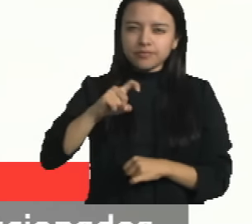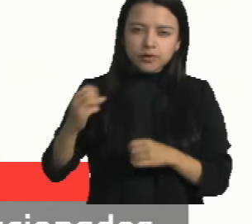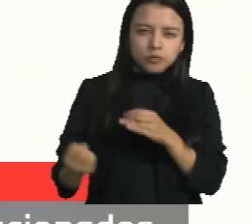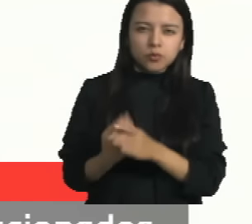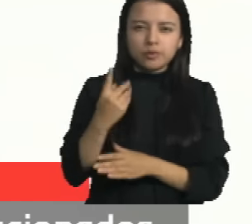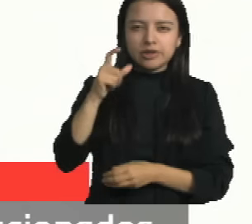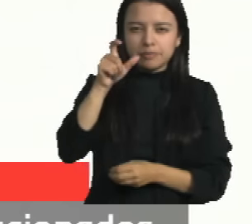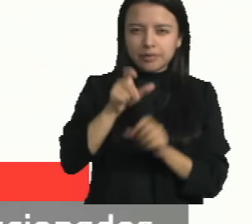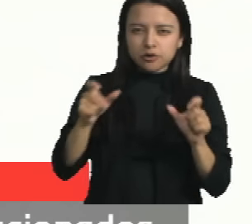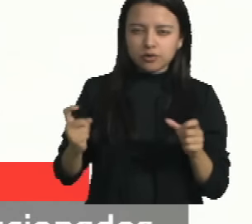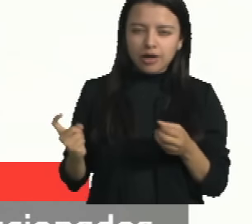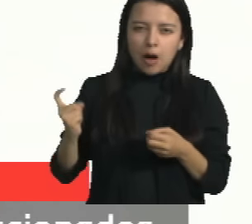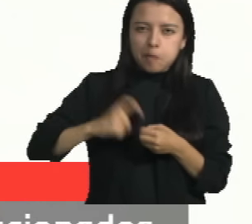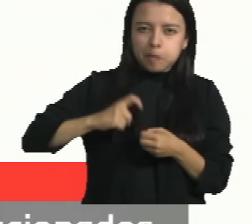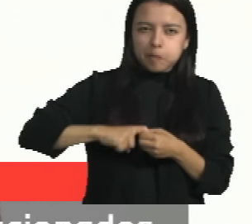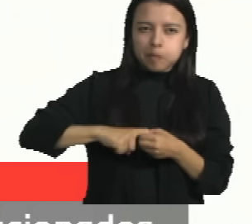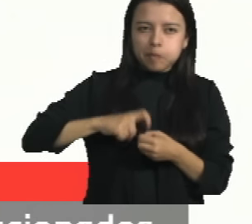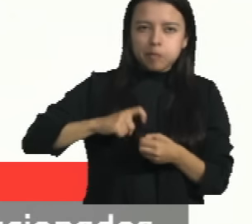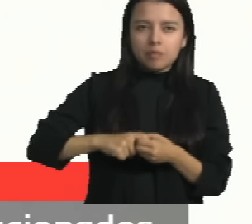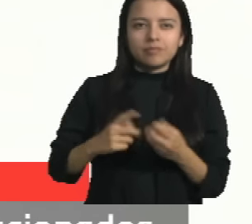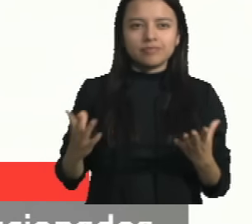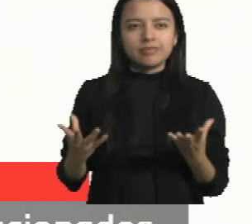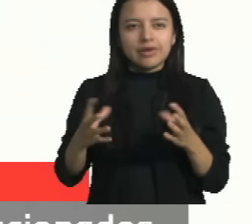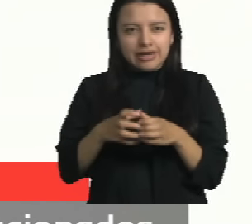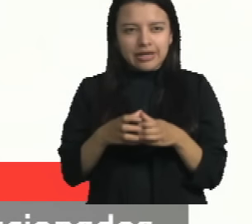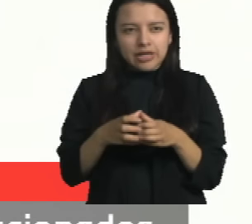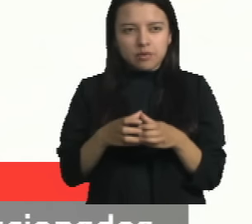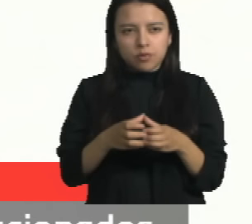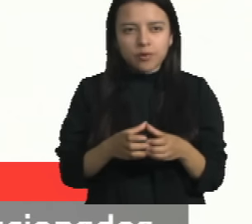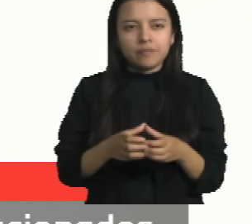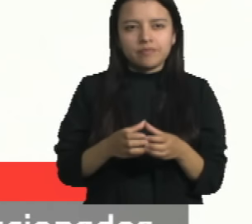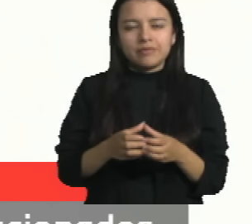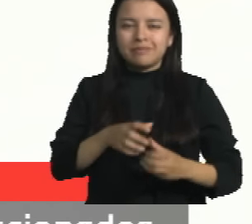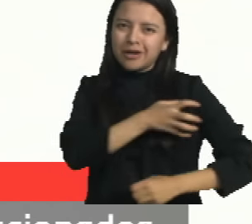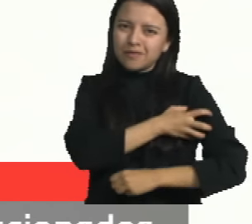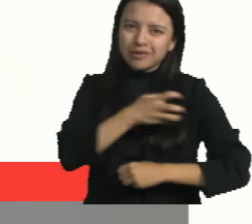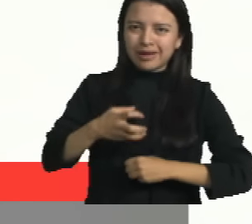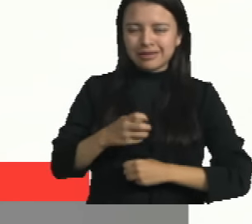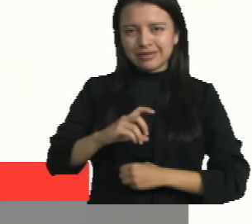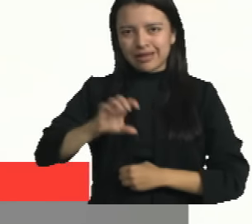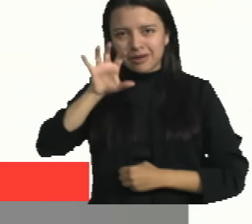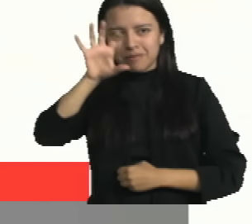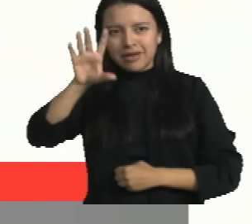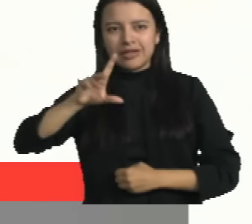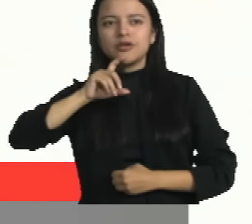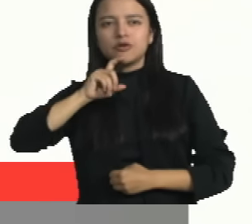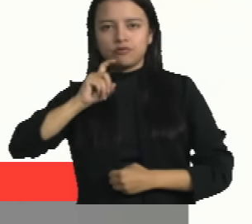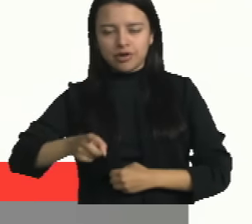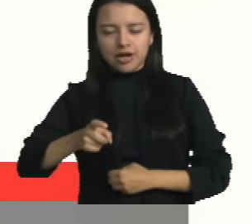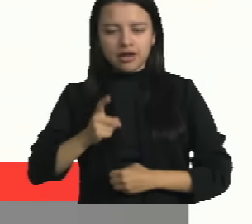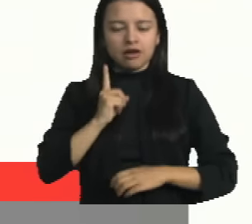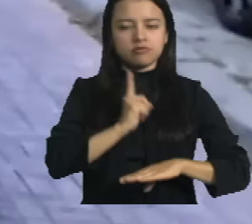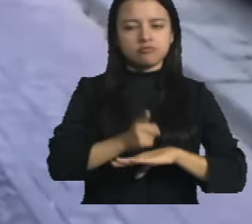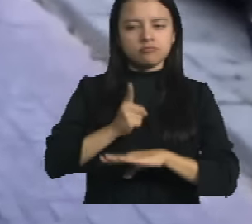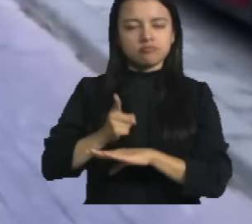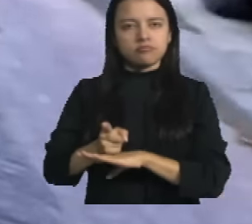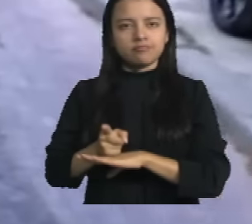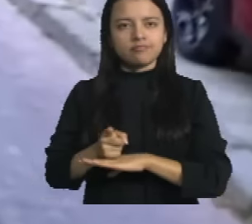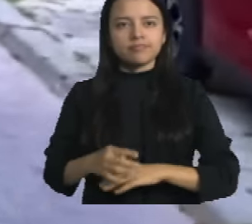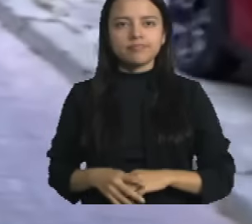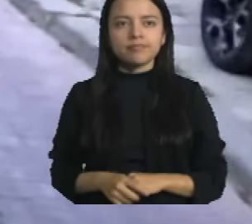потрібна нова енергія, і пов'язані ці кроки, тільки вони пов'язані з посиленням нашої держави на різних напрямках.